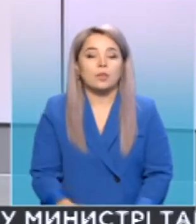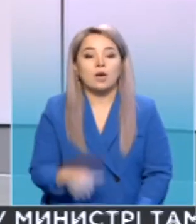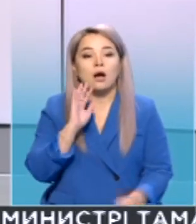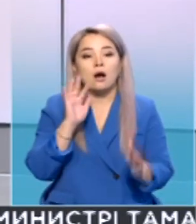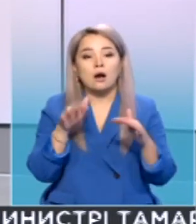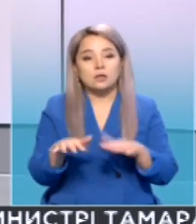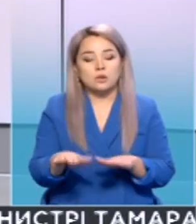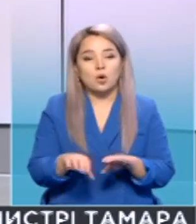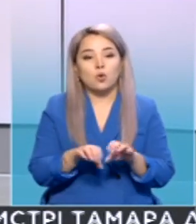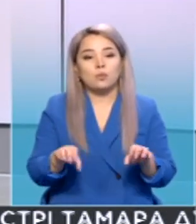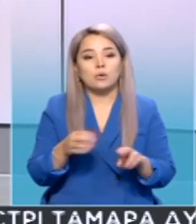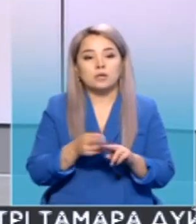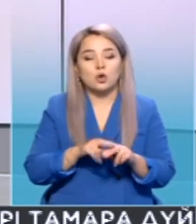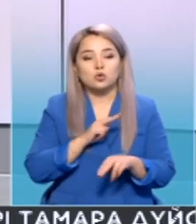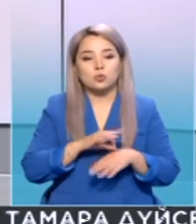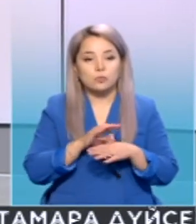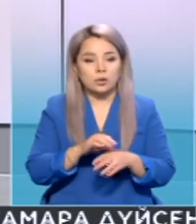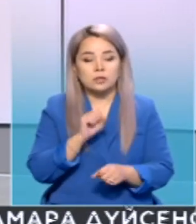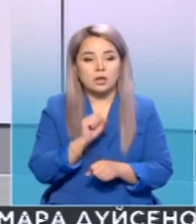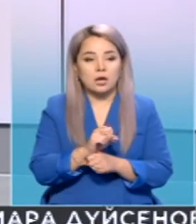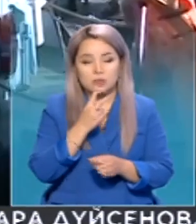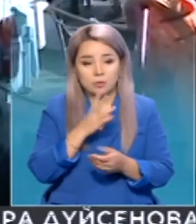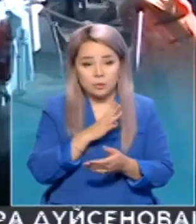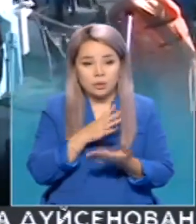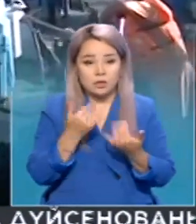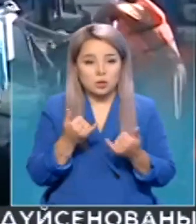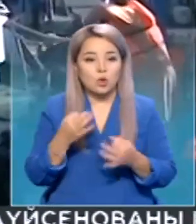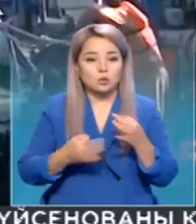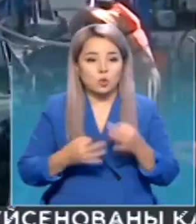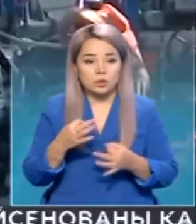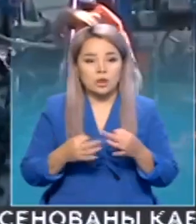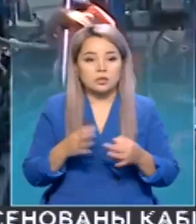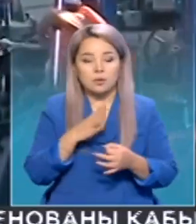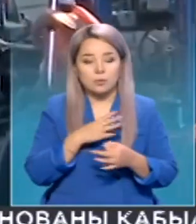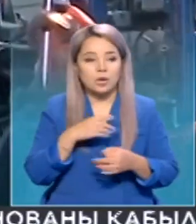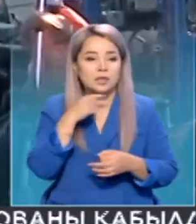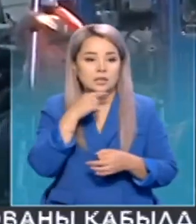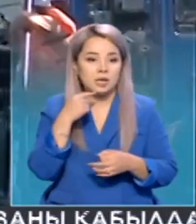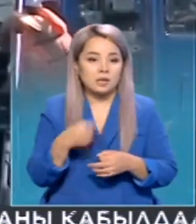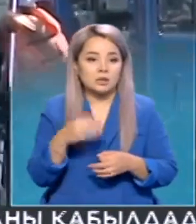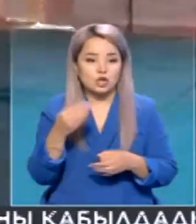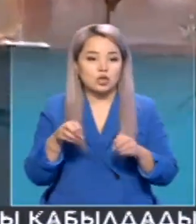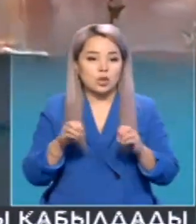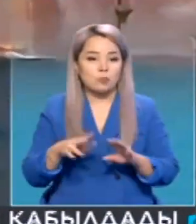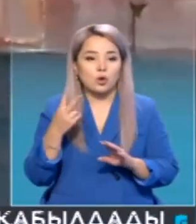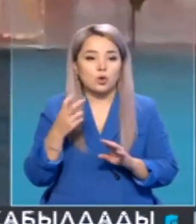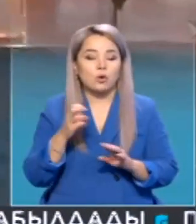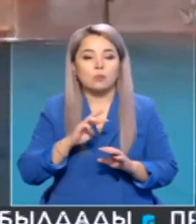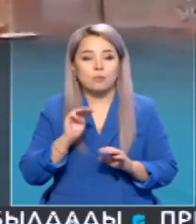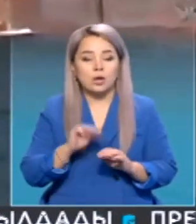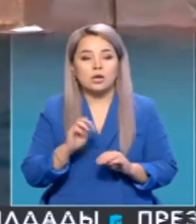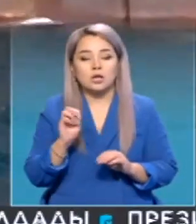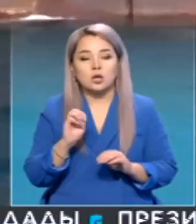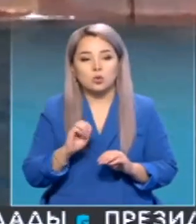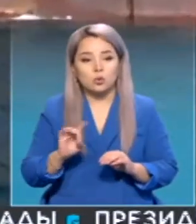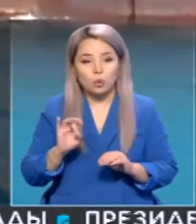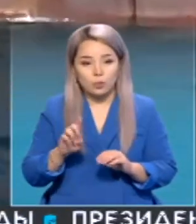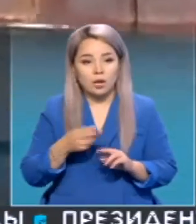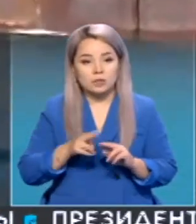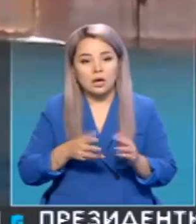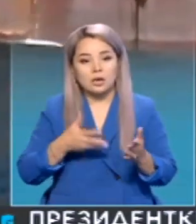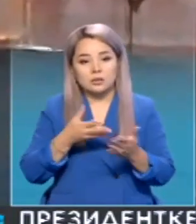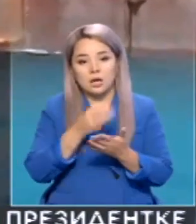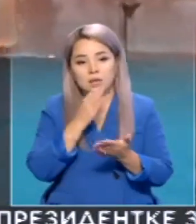Каспи құбыры консорциумы жұмысын жалғастырады. Ресей соты оны тоқтату туралы шешімін 200 мың рубль айыппұлға алмастырған. Еске салсақ,